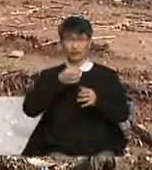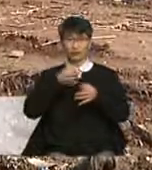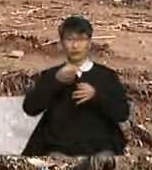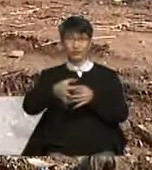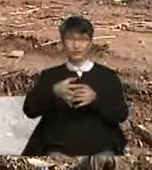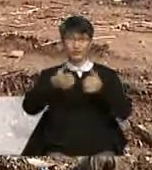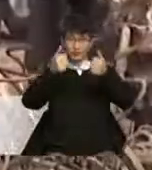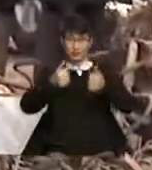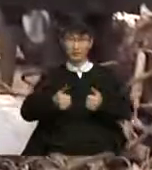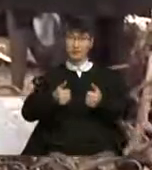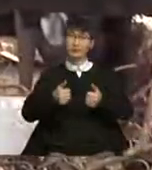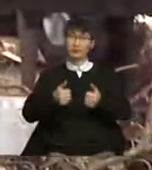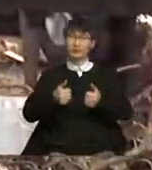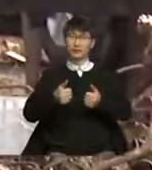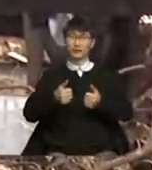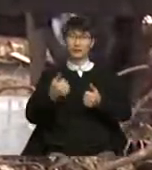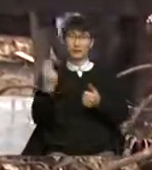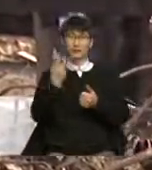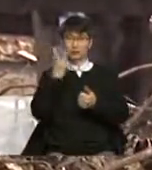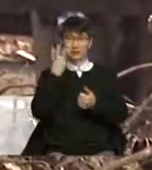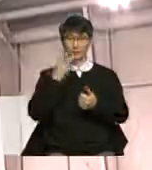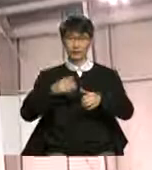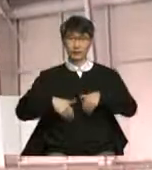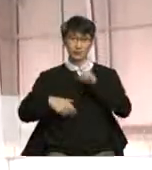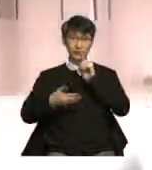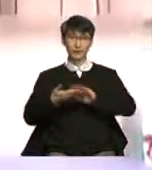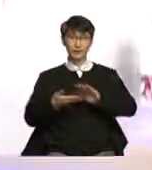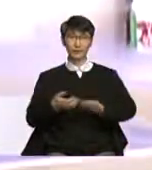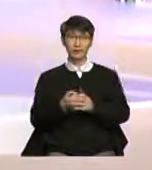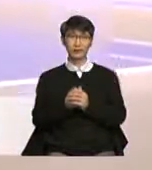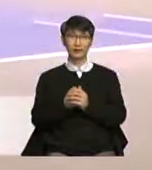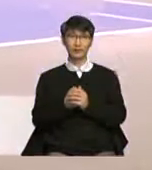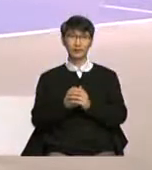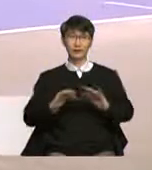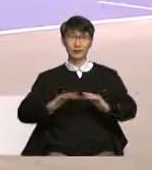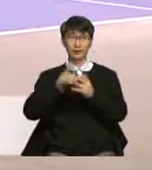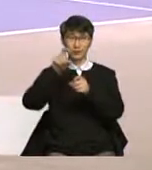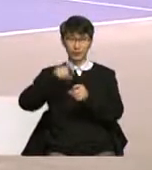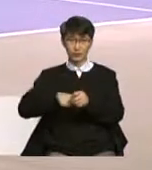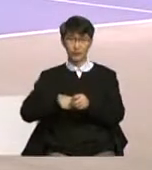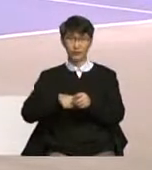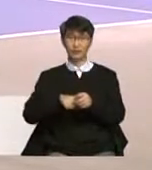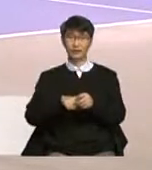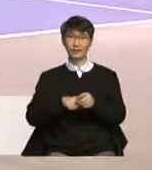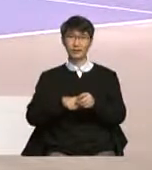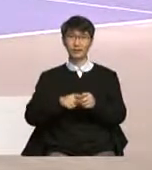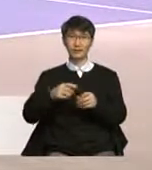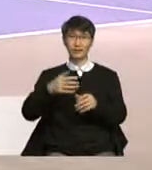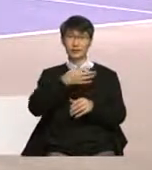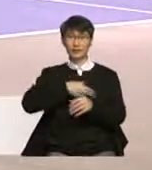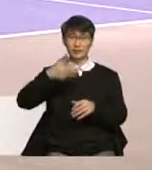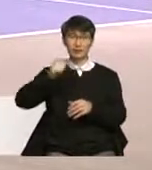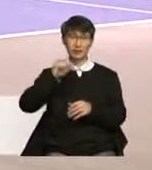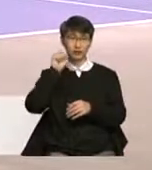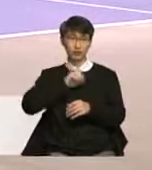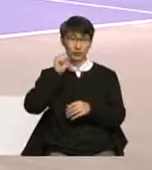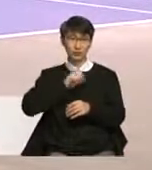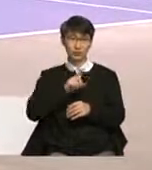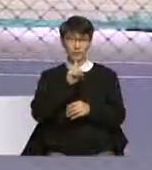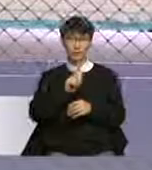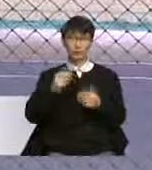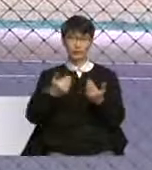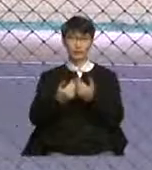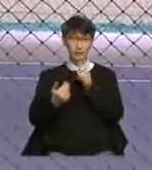결과는 재검토 사항이라고 강조했습니다. 그러면서 걸린 목적 자체를 시장의 개인 취미로 치부한